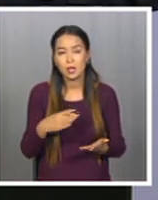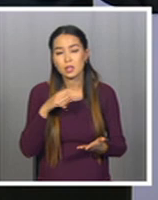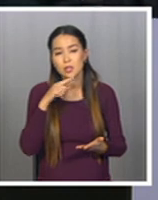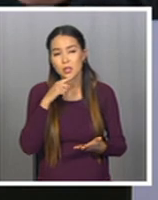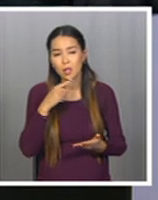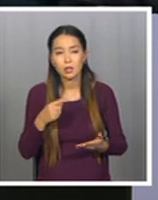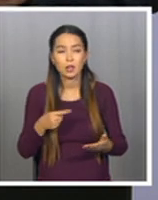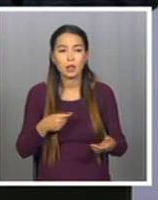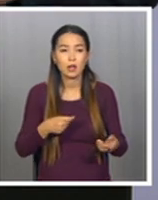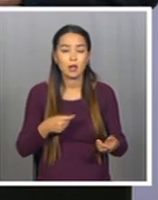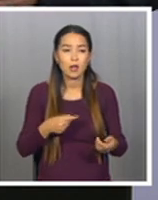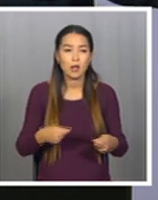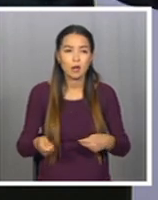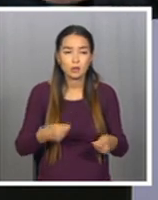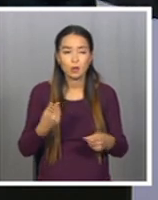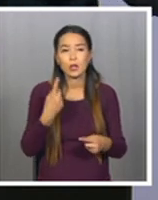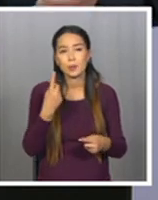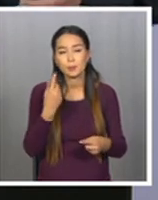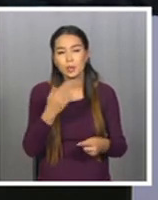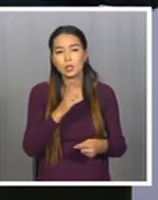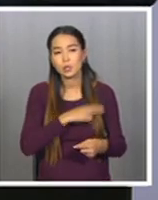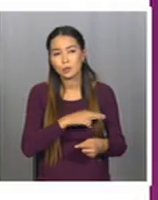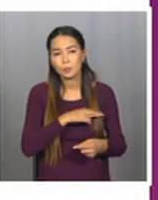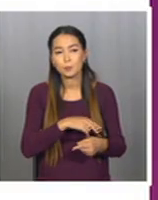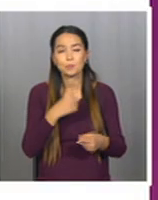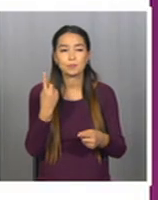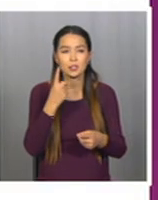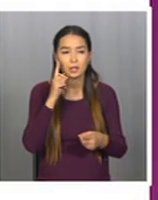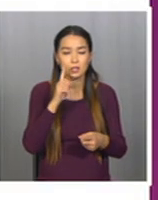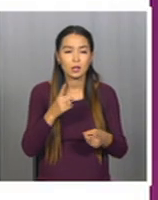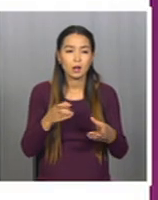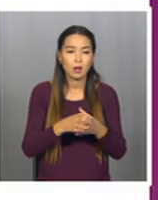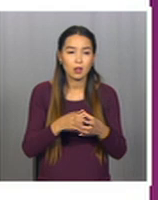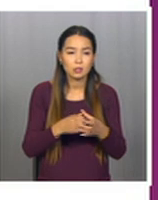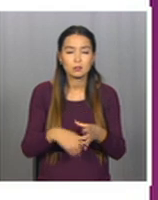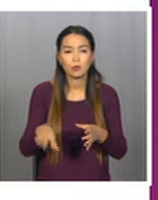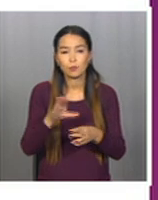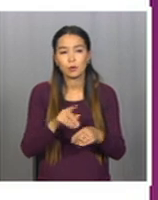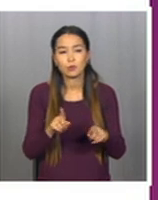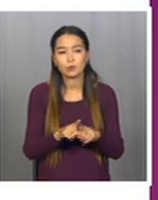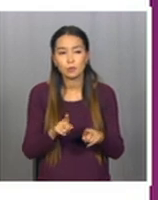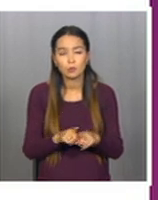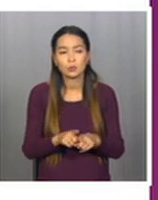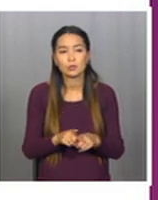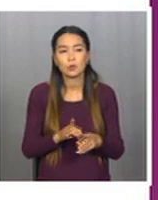экономикада белгілі бір ресурстардың, белгілі бір топтың немесе белгілі бір адамдардың қолына шоғырлануына байланысты